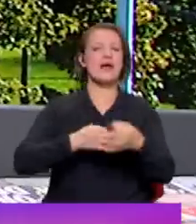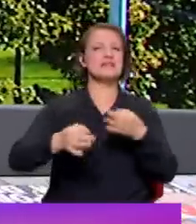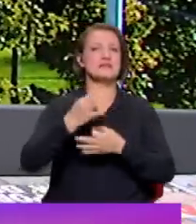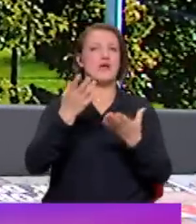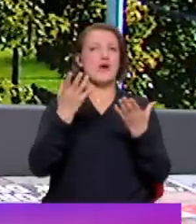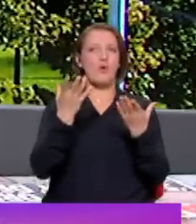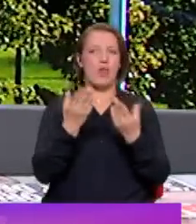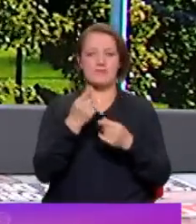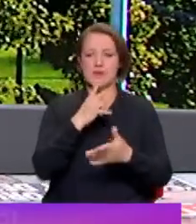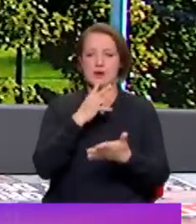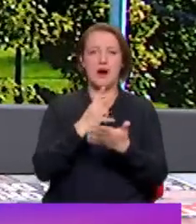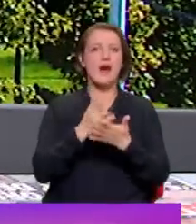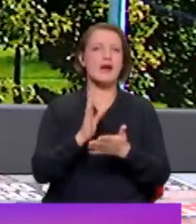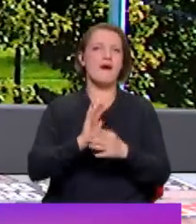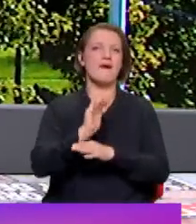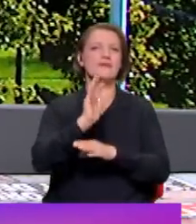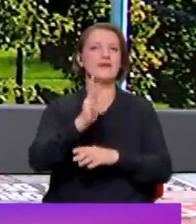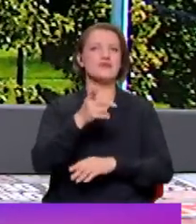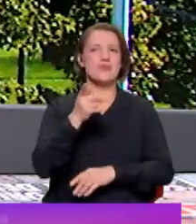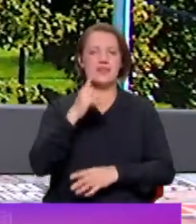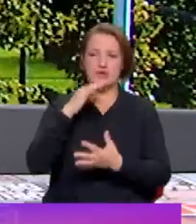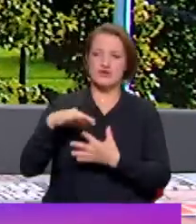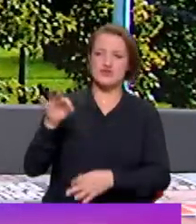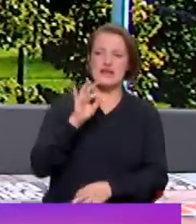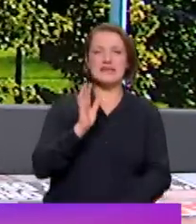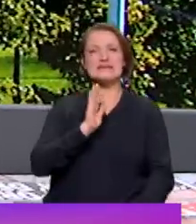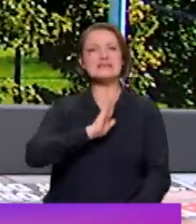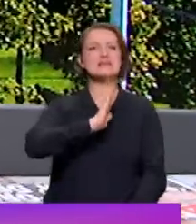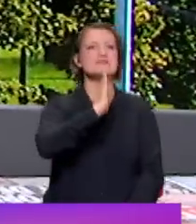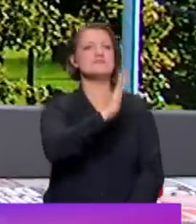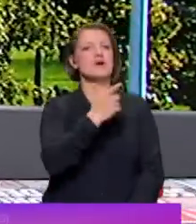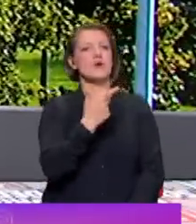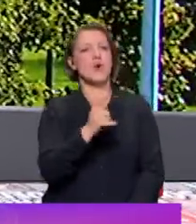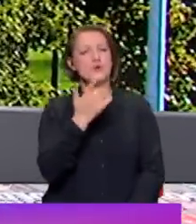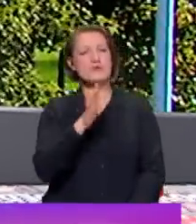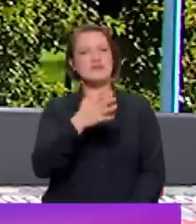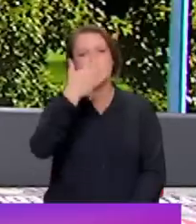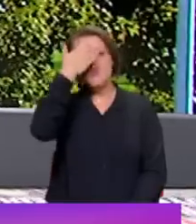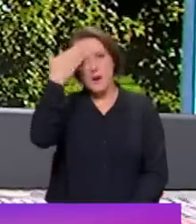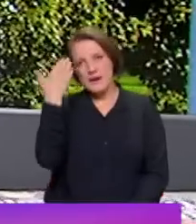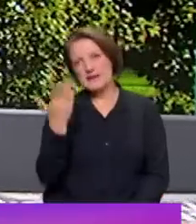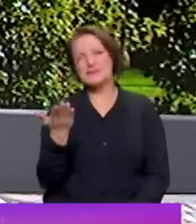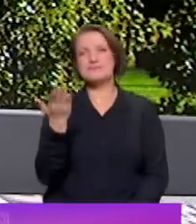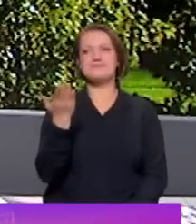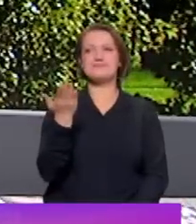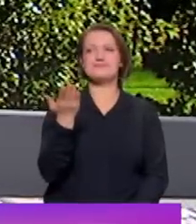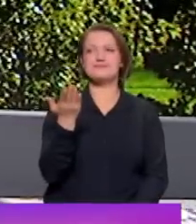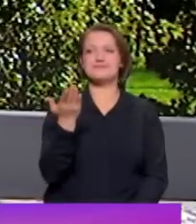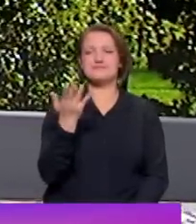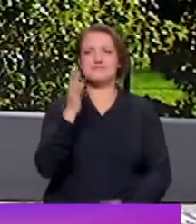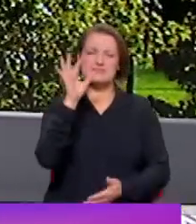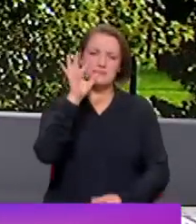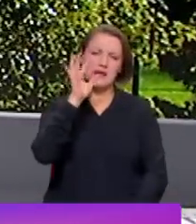şekilde bu kararı hayata geçiren Eee kişiler gitmişler köylerde cahil Eee işte